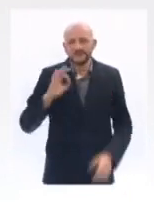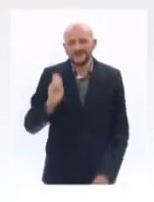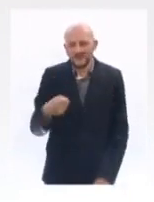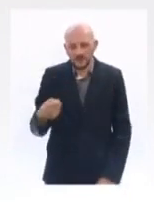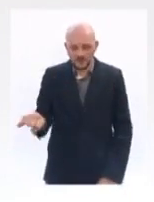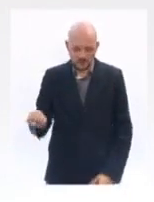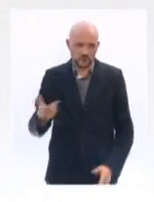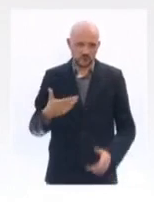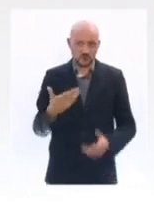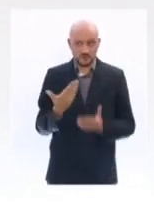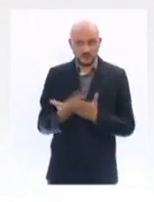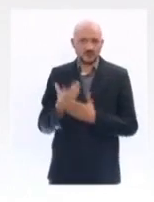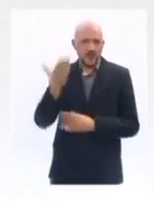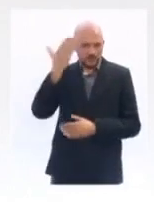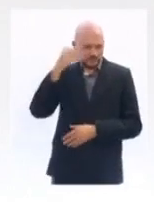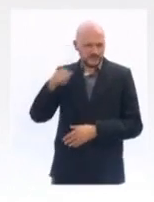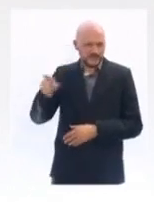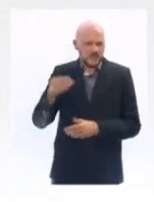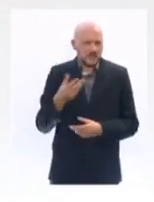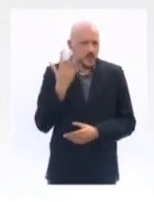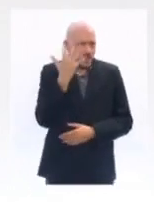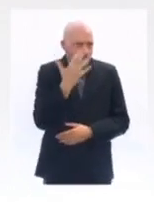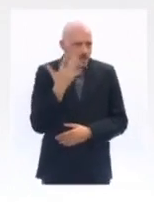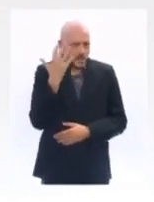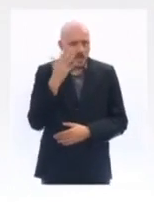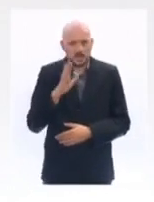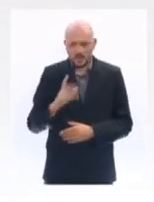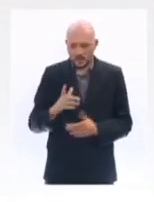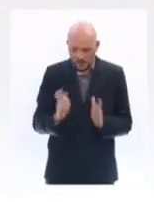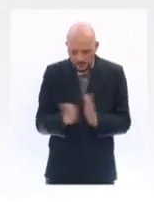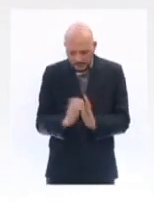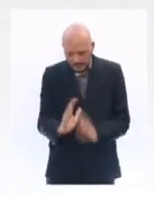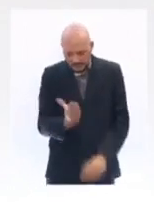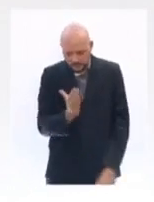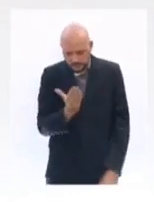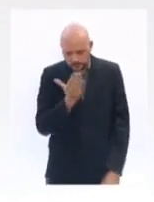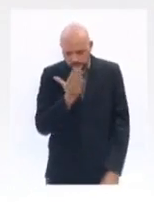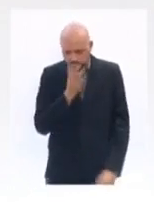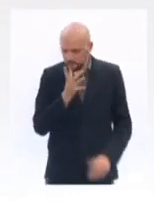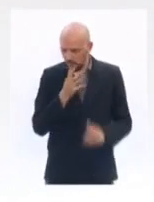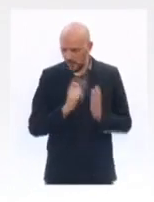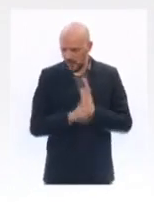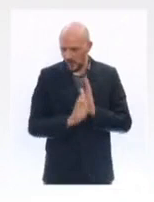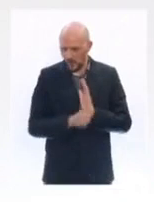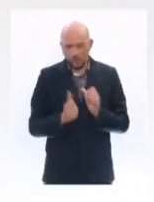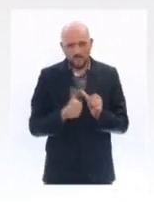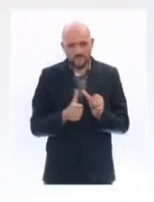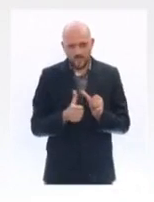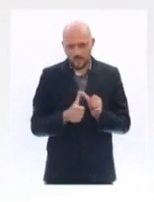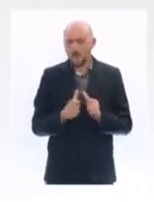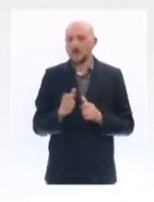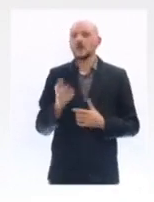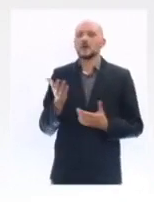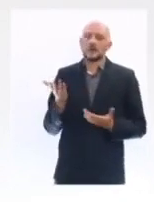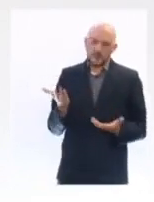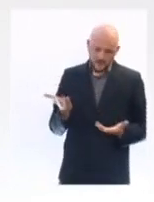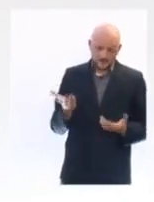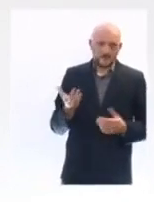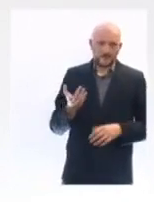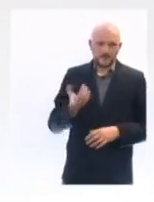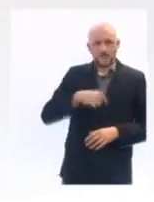un restaurateur, un fleuriste, un carrossier, un libraire qui ne serait pas en mesure de rembourser son prêt garanti à partir de